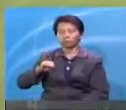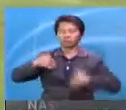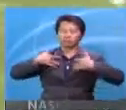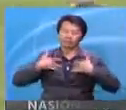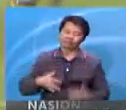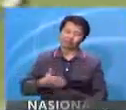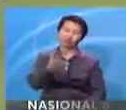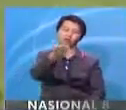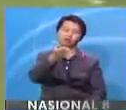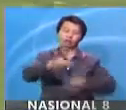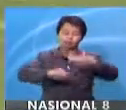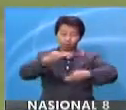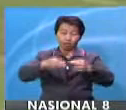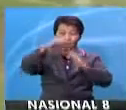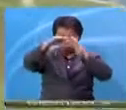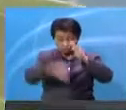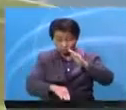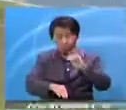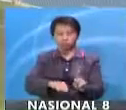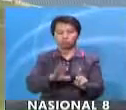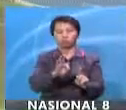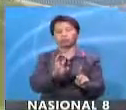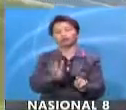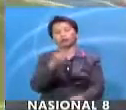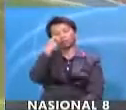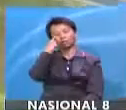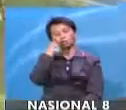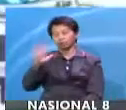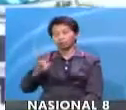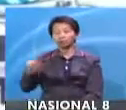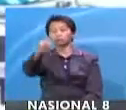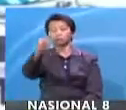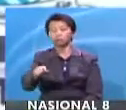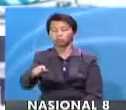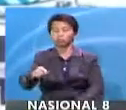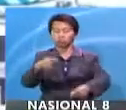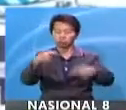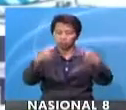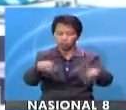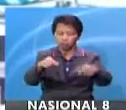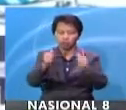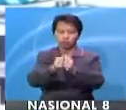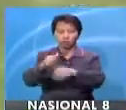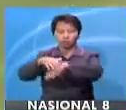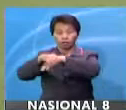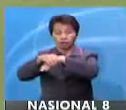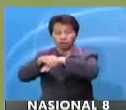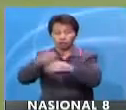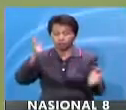ranking pasukan kebangsaan yang merosot ke tangga 164 dunia. Baginda turut mempersoalkan perlawanan dengan pasukan Liga Perdana Inggeris